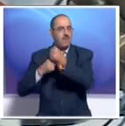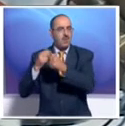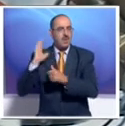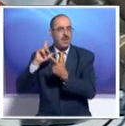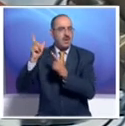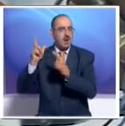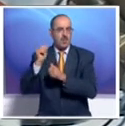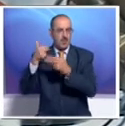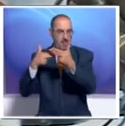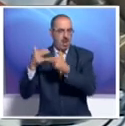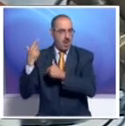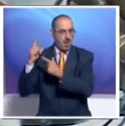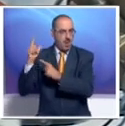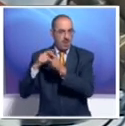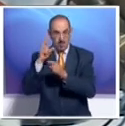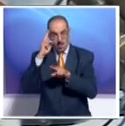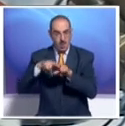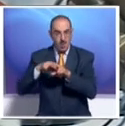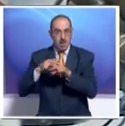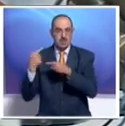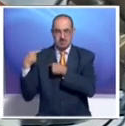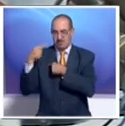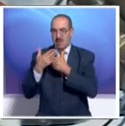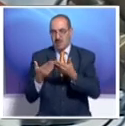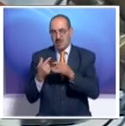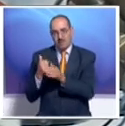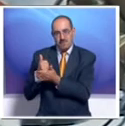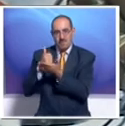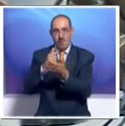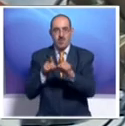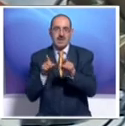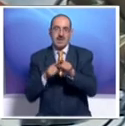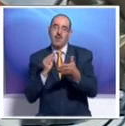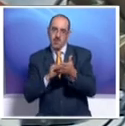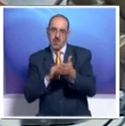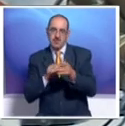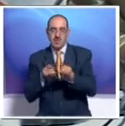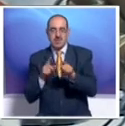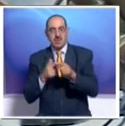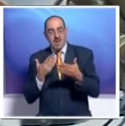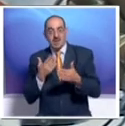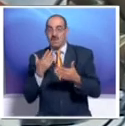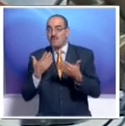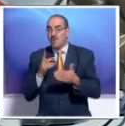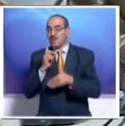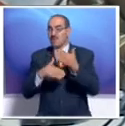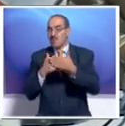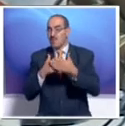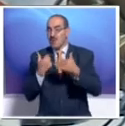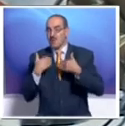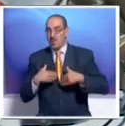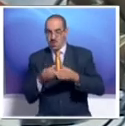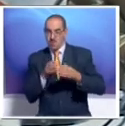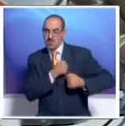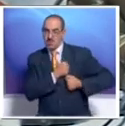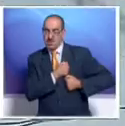معايشتها لمعاناة الشعب وحرصها على بناء جيش قوي وعصري. أقول جيش